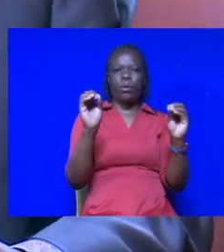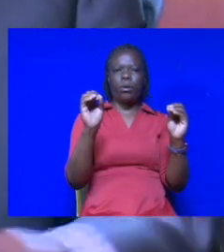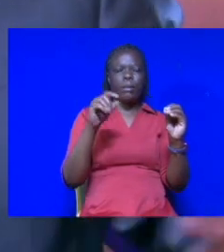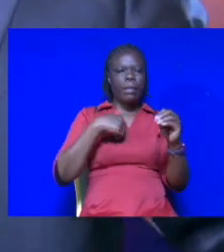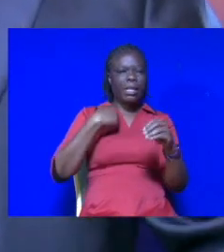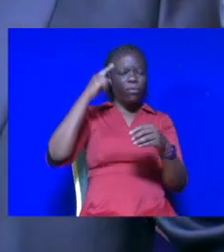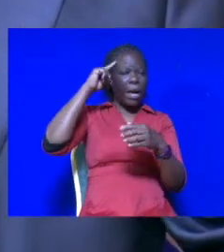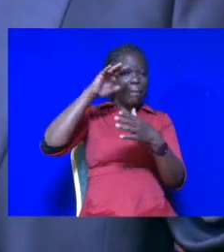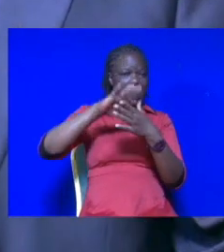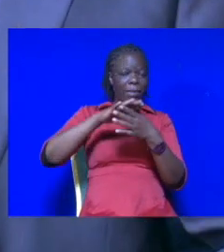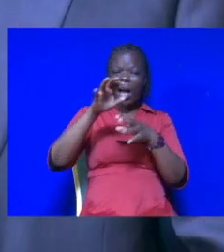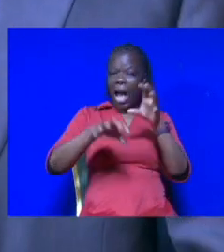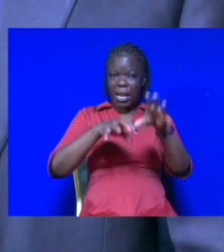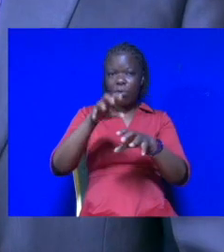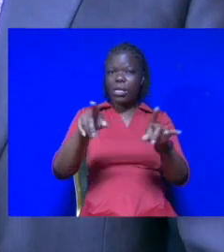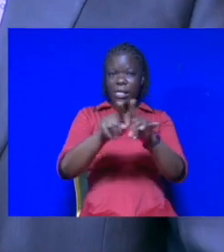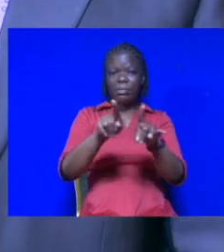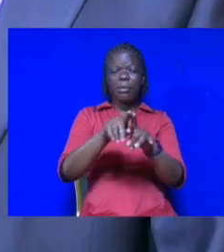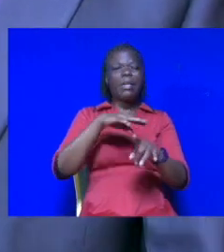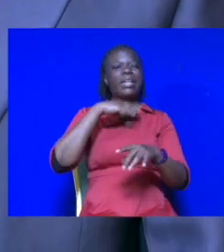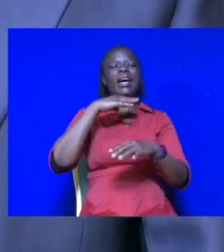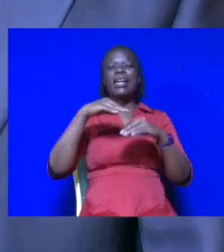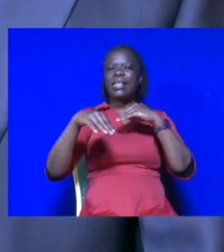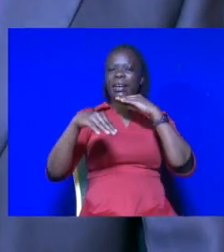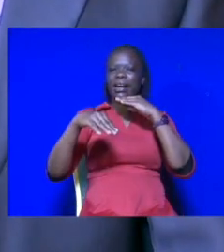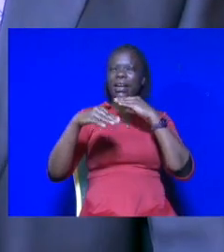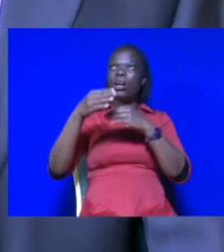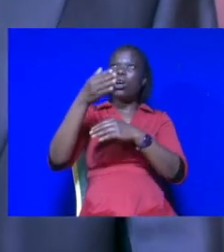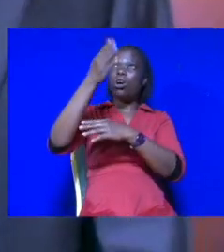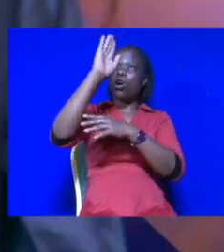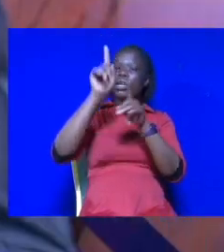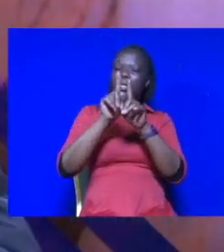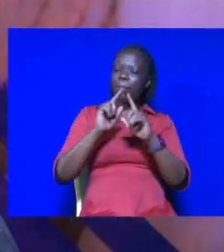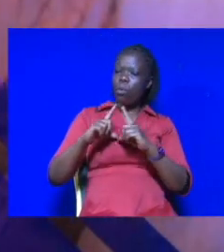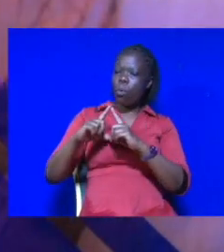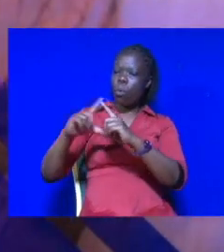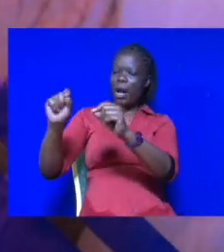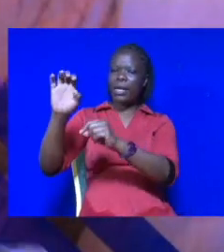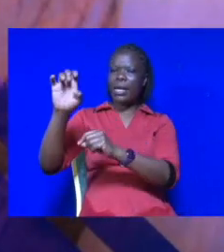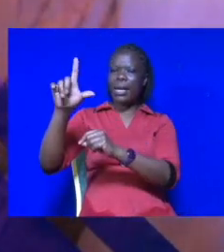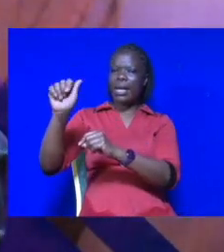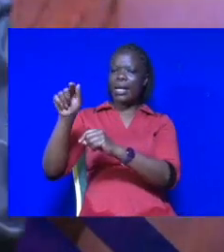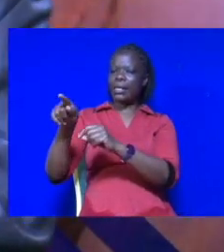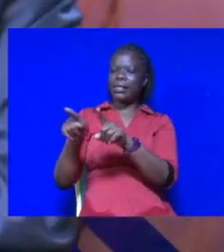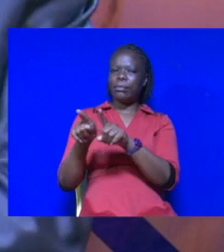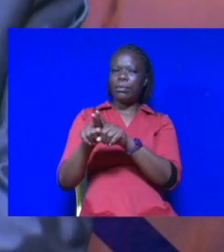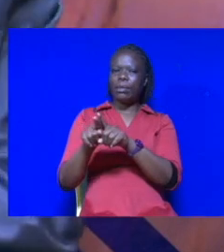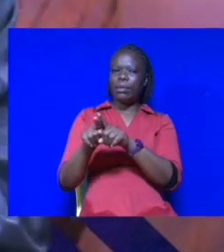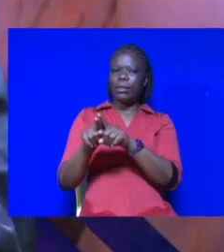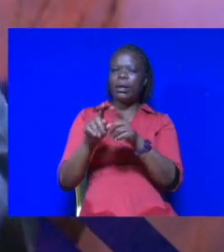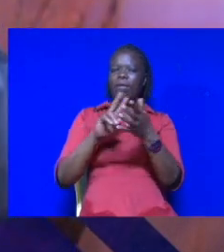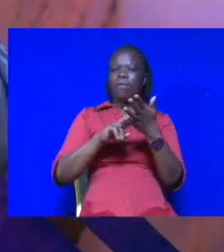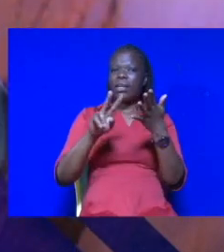Naamini wanyama walikufa. Mungu tena akazungumza na Elia. Mungu akazungumza na Elia. Tunaenda katika sura sasa